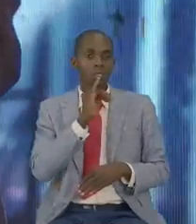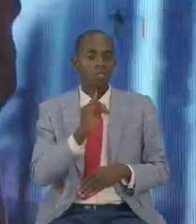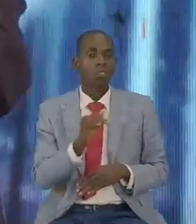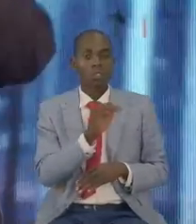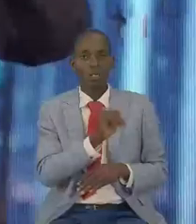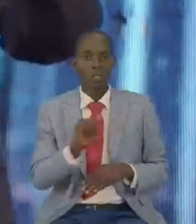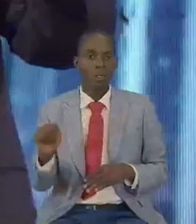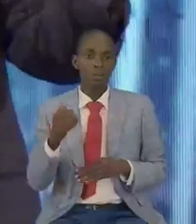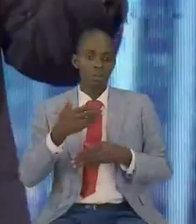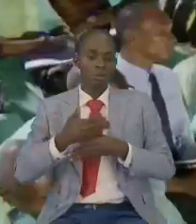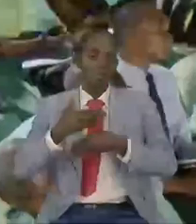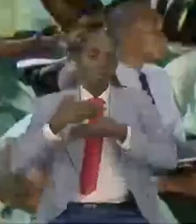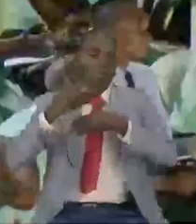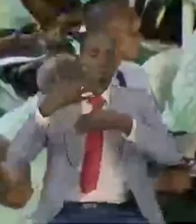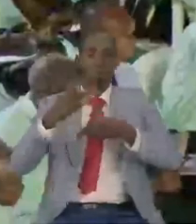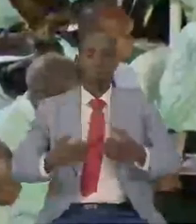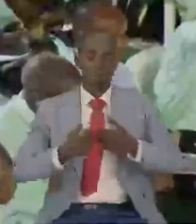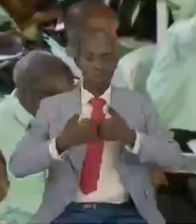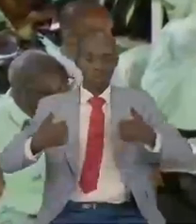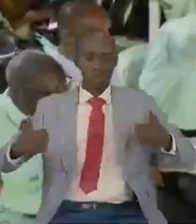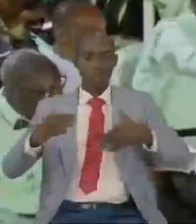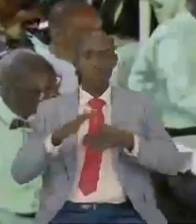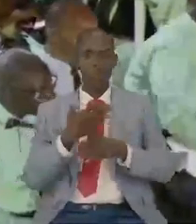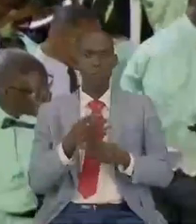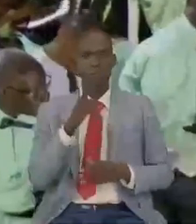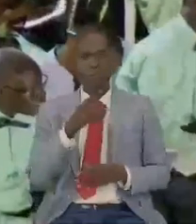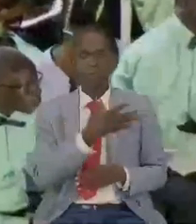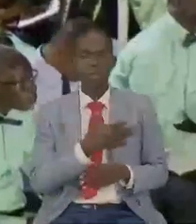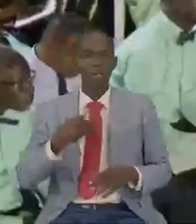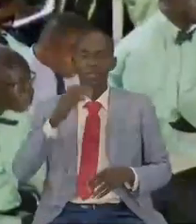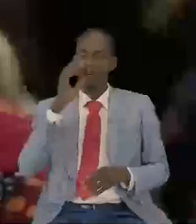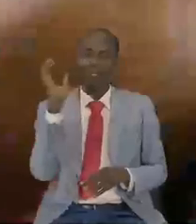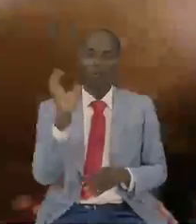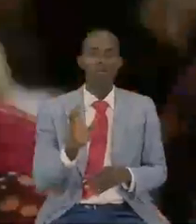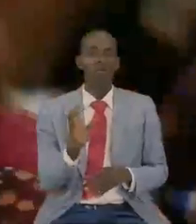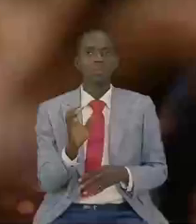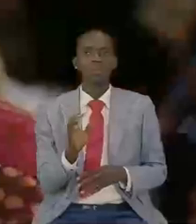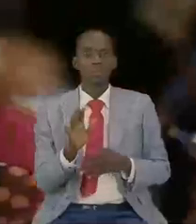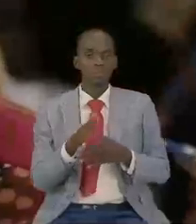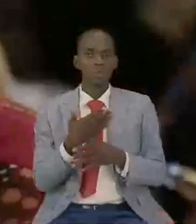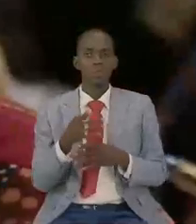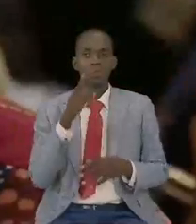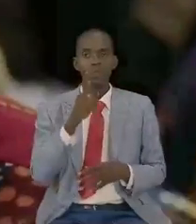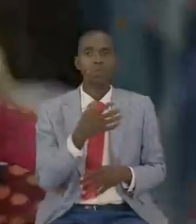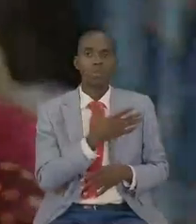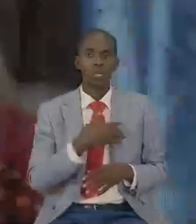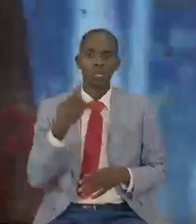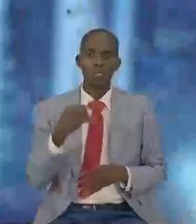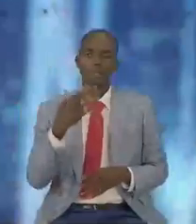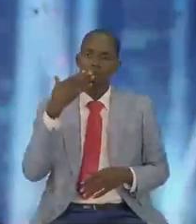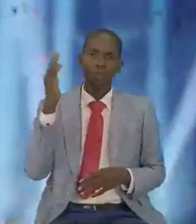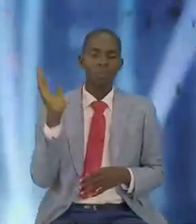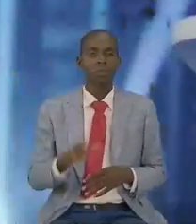y a un mur de séparation entre toi et la malédiction, entre toi et le